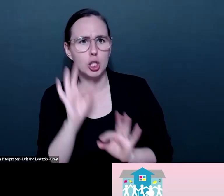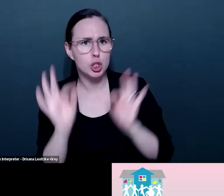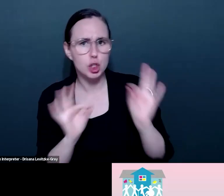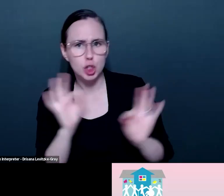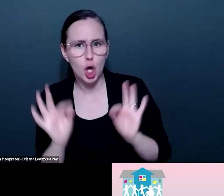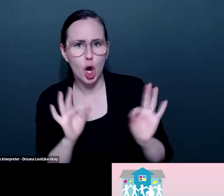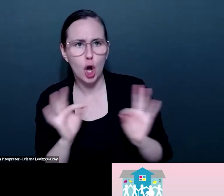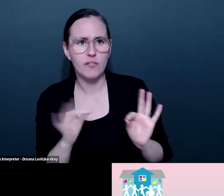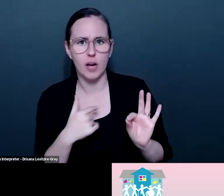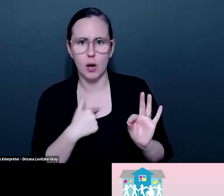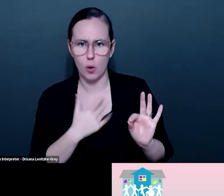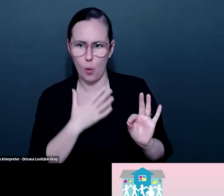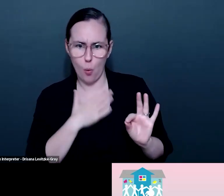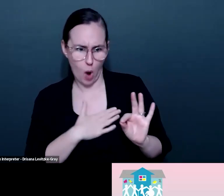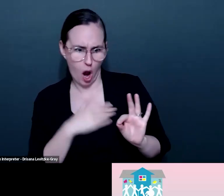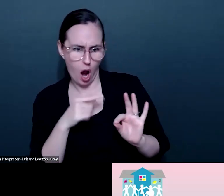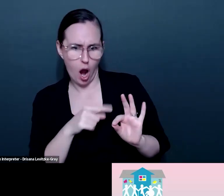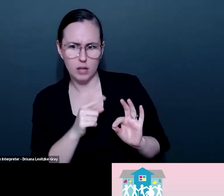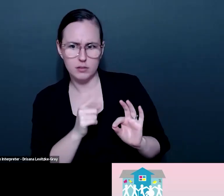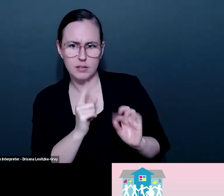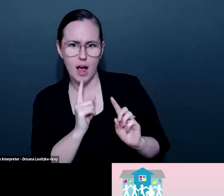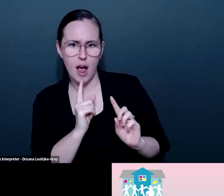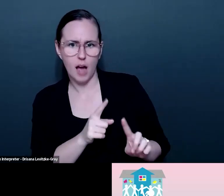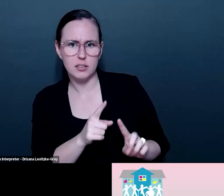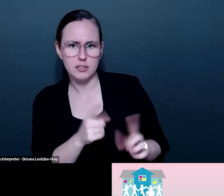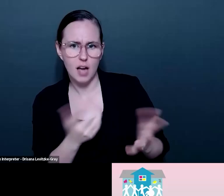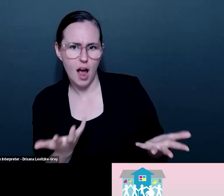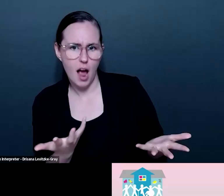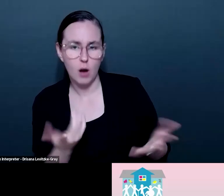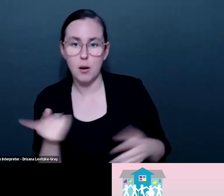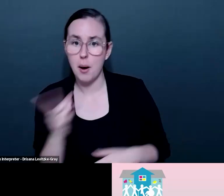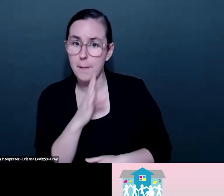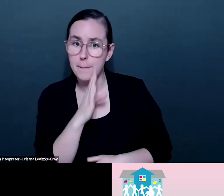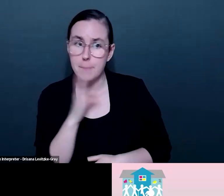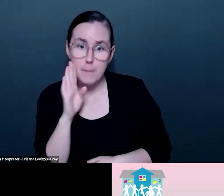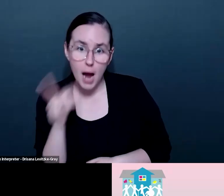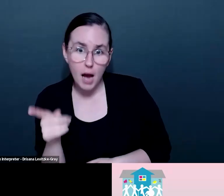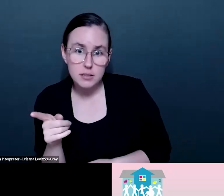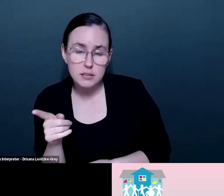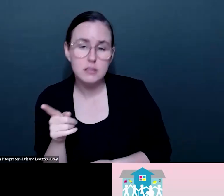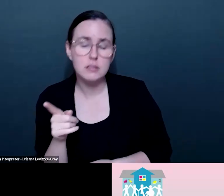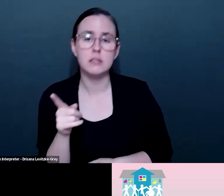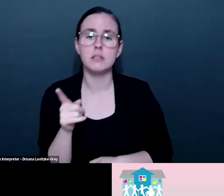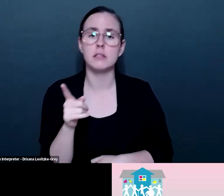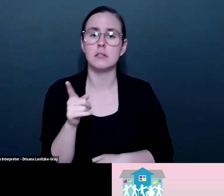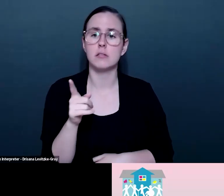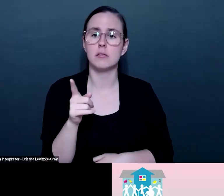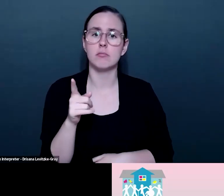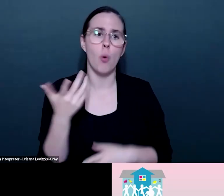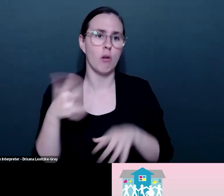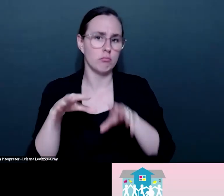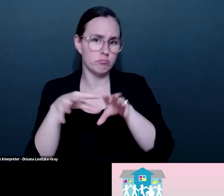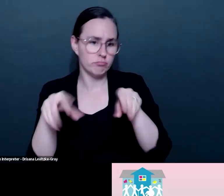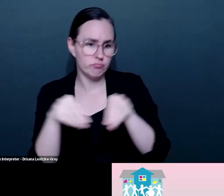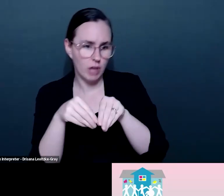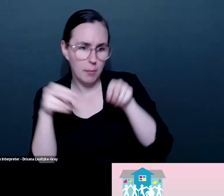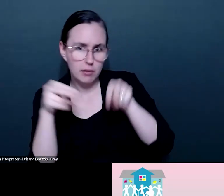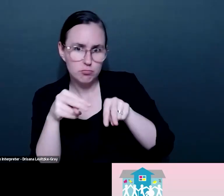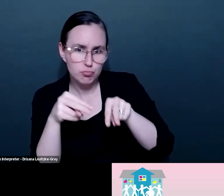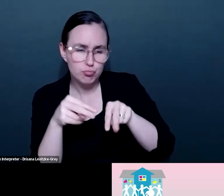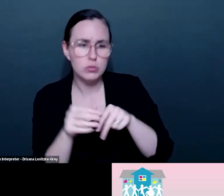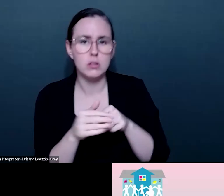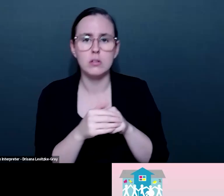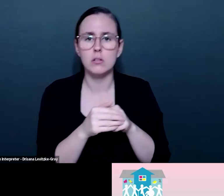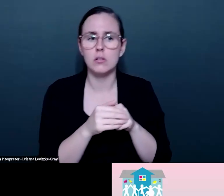euh, compléter, euh, pour compléter les enquêtes, pour avoir des données, surtout si